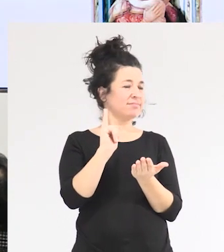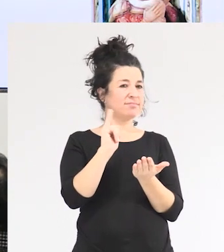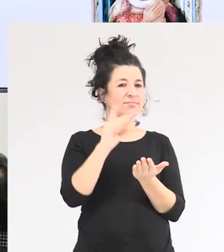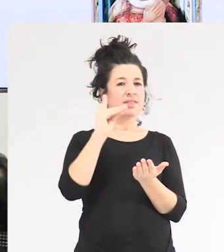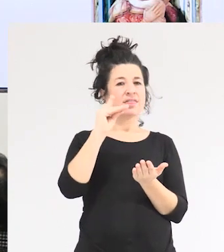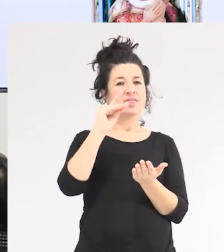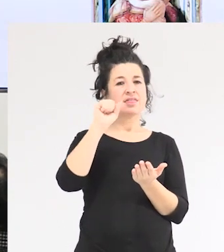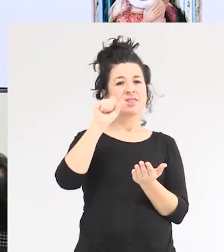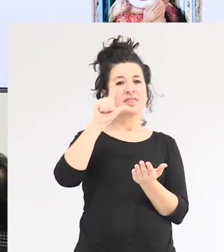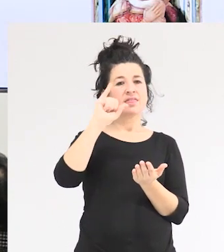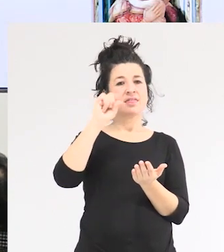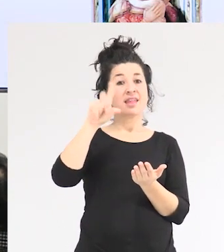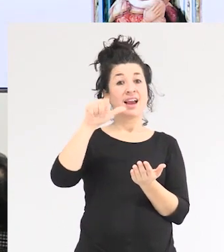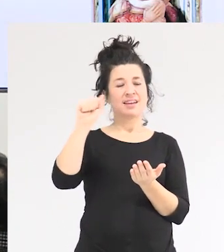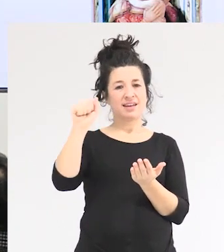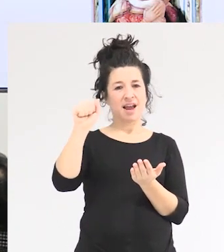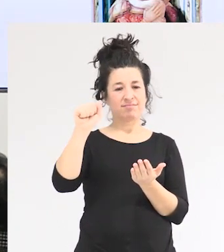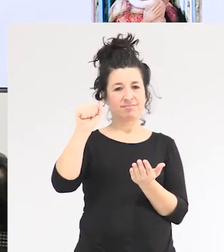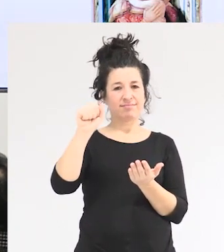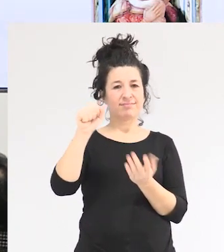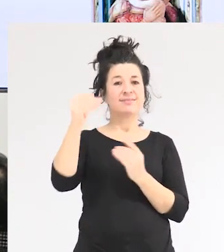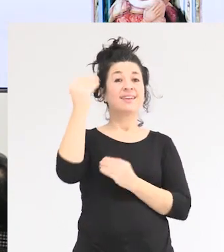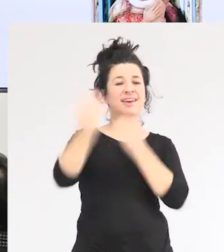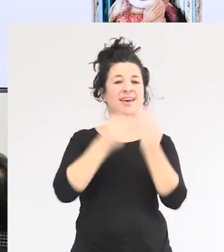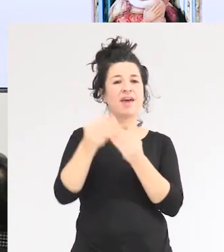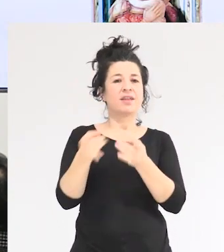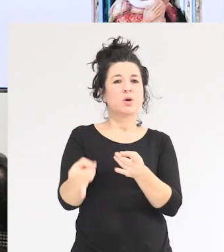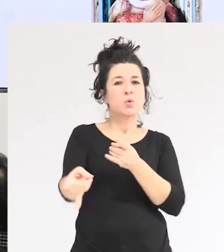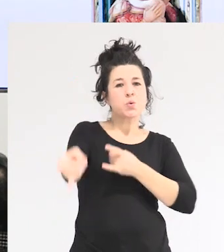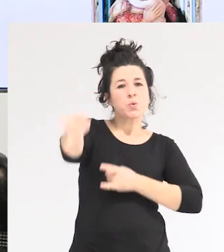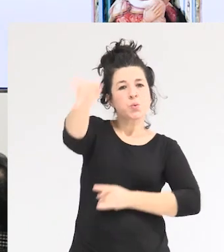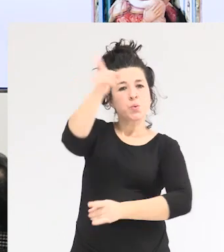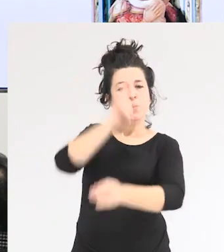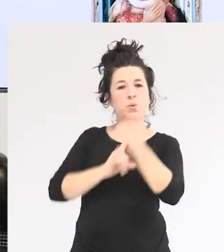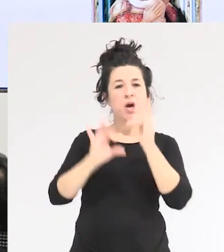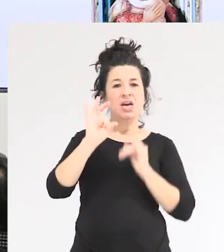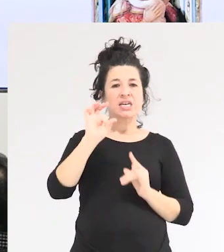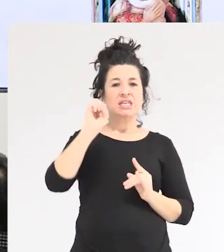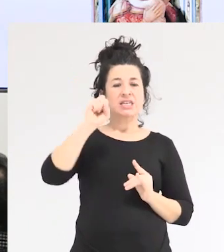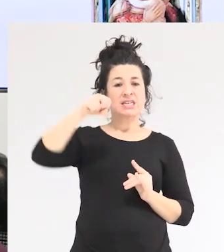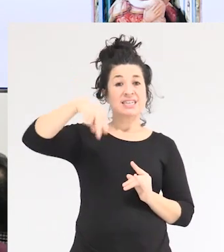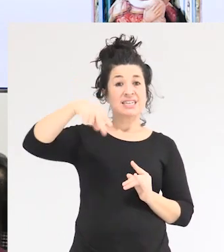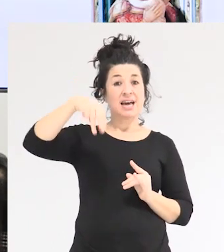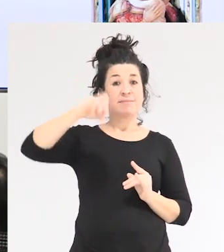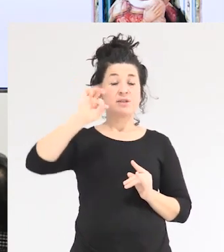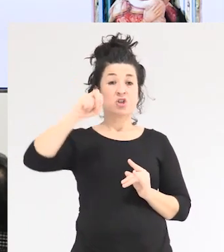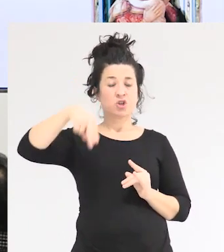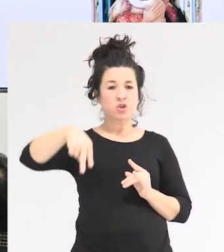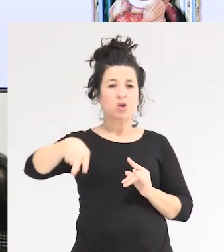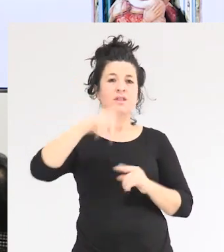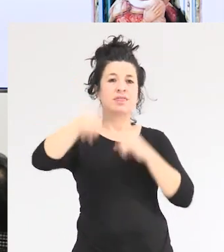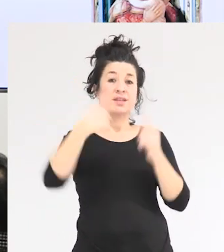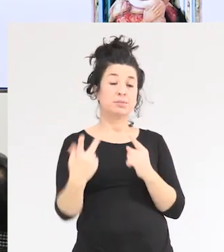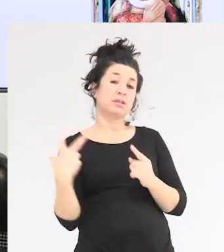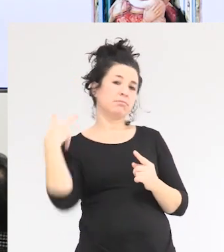Dalila batek zer egiten du Sansonekin, seduzitu egiten du, seduzitu ostean bere ilea moztu eta orduan erromatarrei deitzen